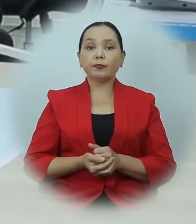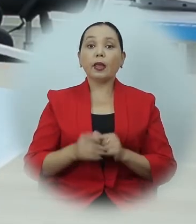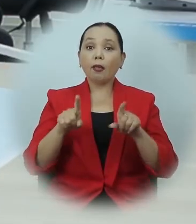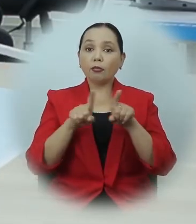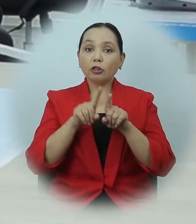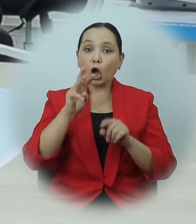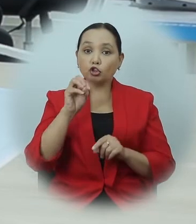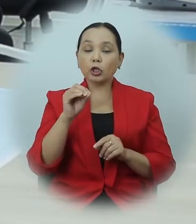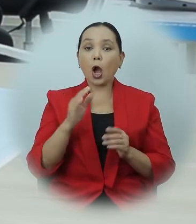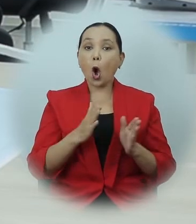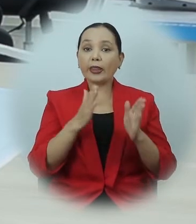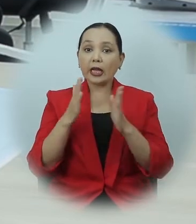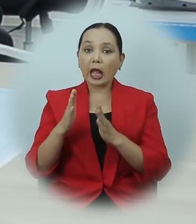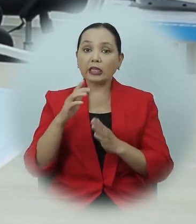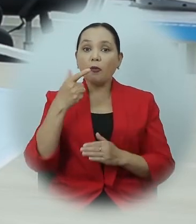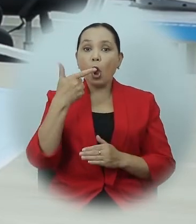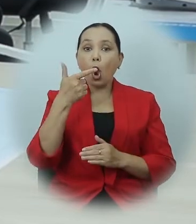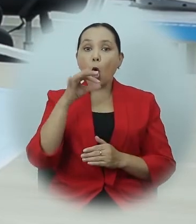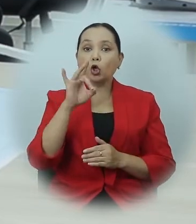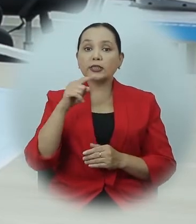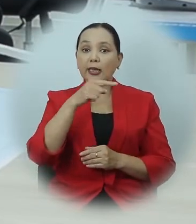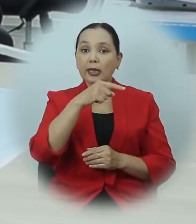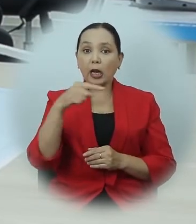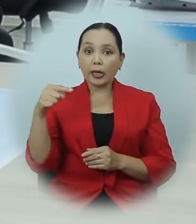Также откладываем горизонтальную линию